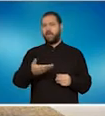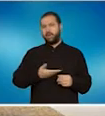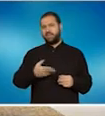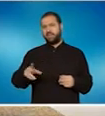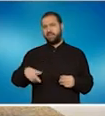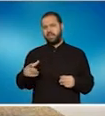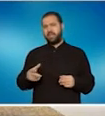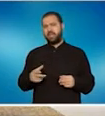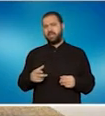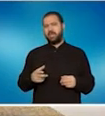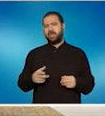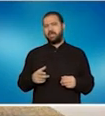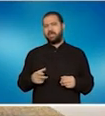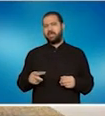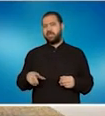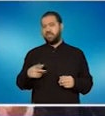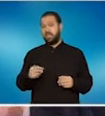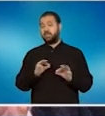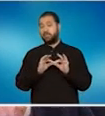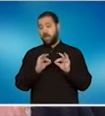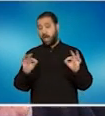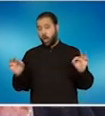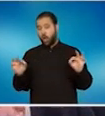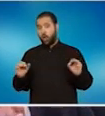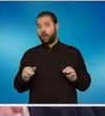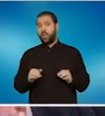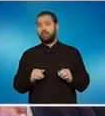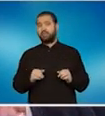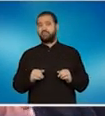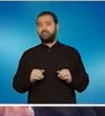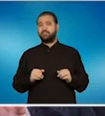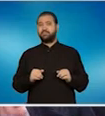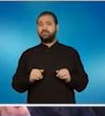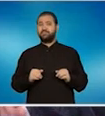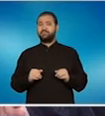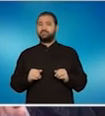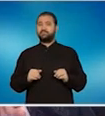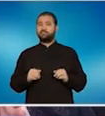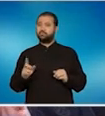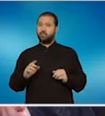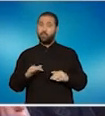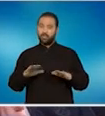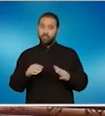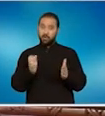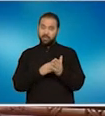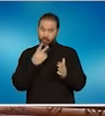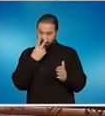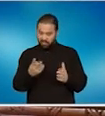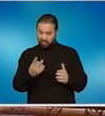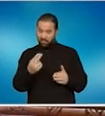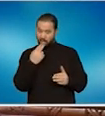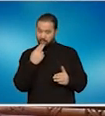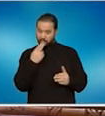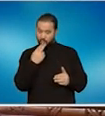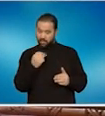Părintele pare a fi corect politic. Exista cenzură, nu prea treceau articolele și cu atât mai mult predicile, nu prea treceau ușor